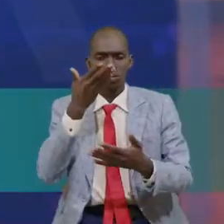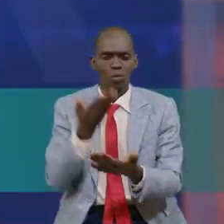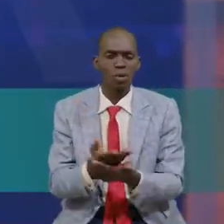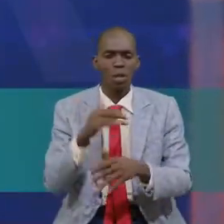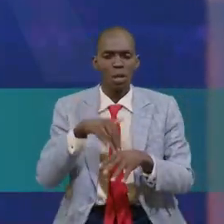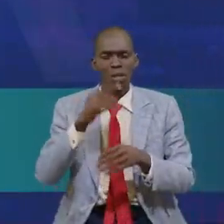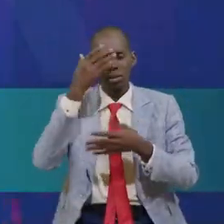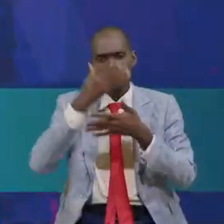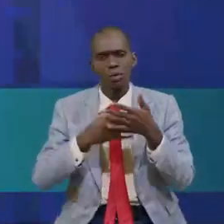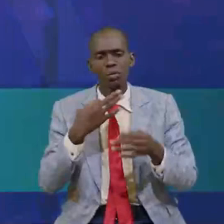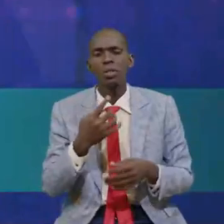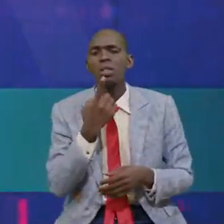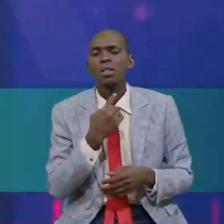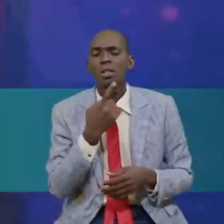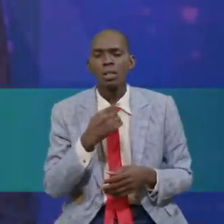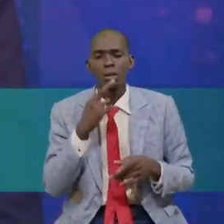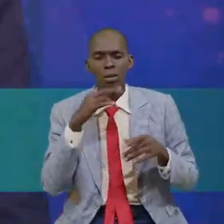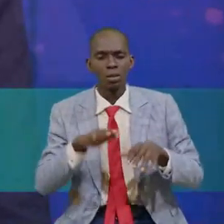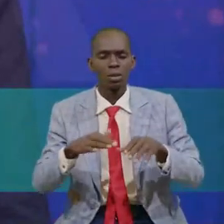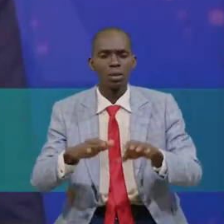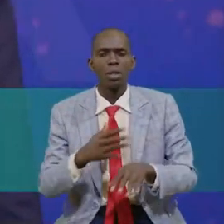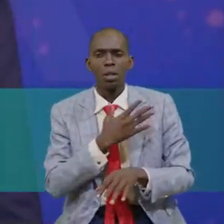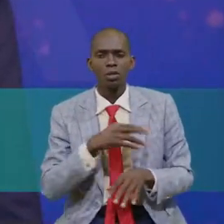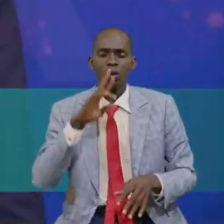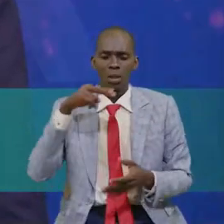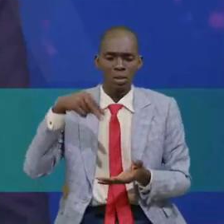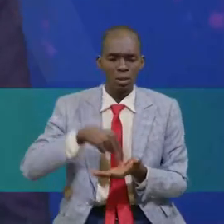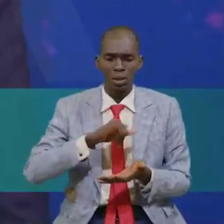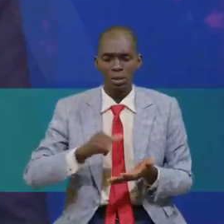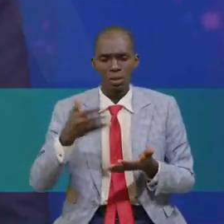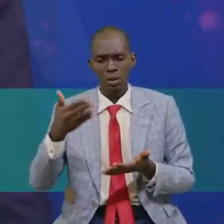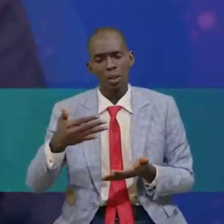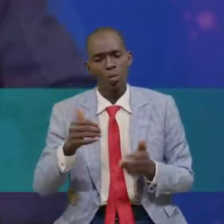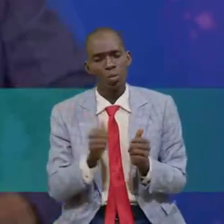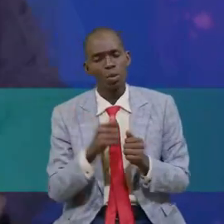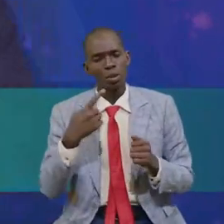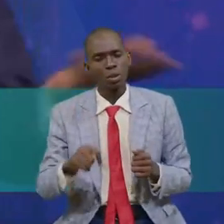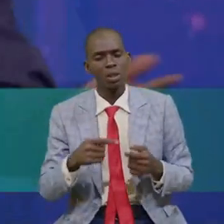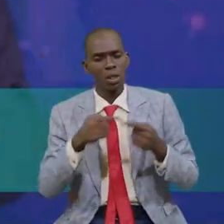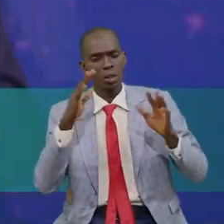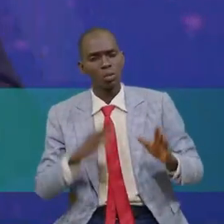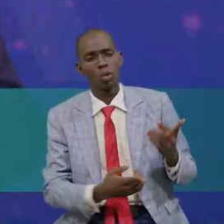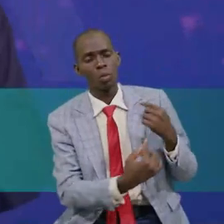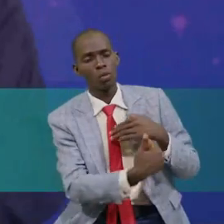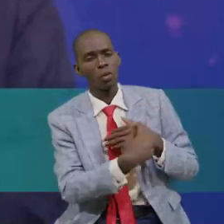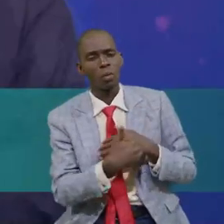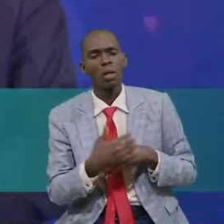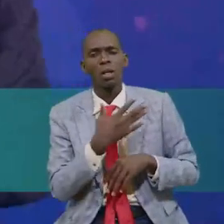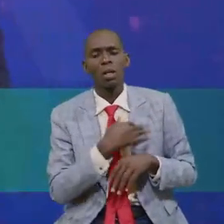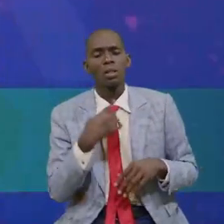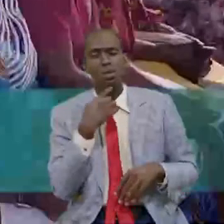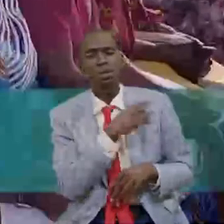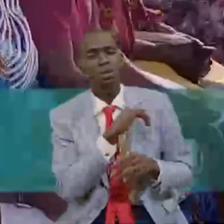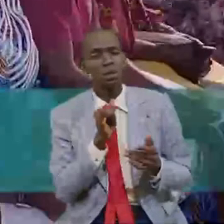tu es toujours debout là. Et tu dis aux enfants d'Israël, ne craignez point les Égyptiens que vous voyez aujourd'hui. Vous ne les verrez